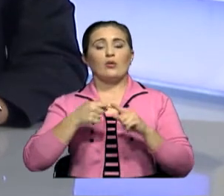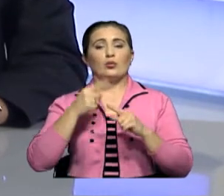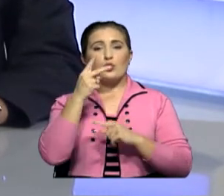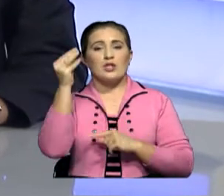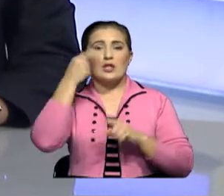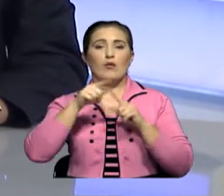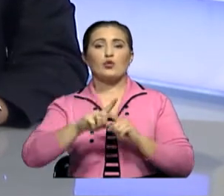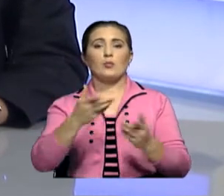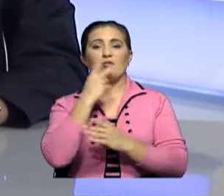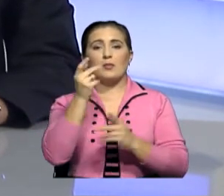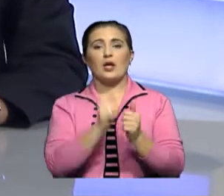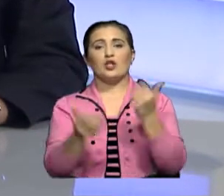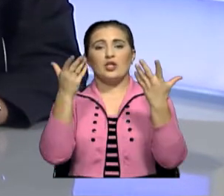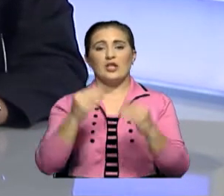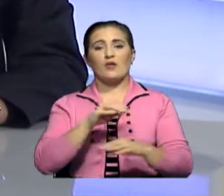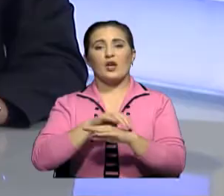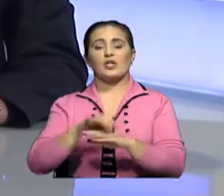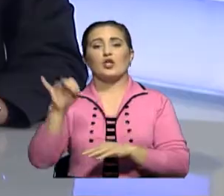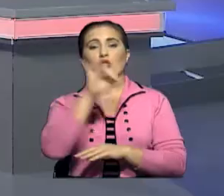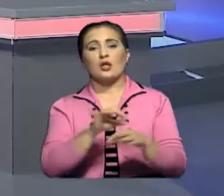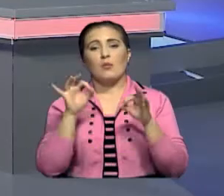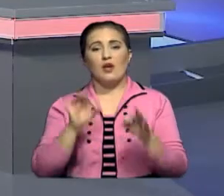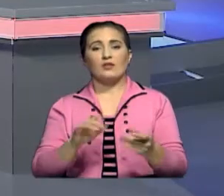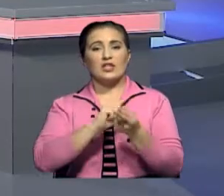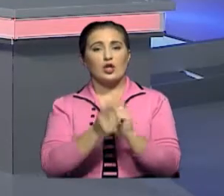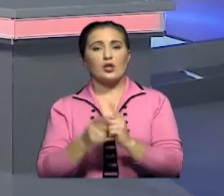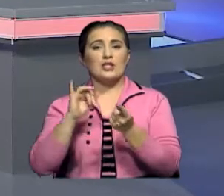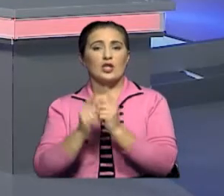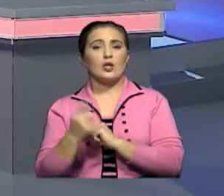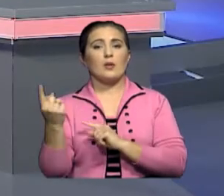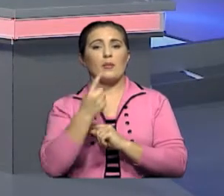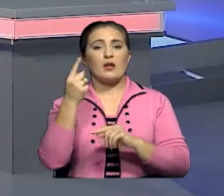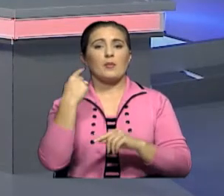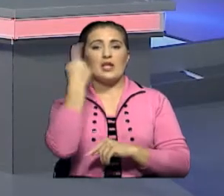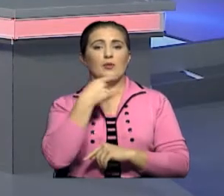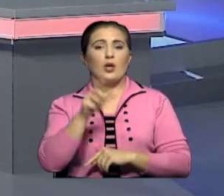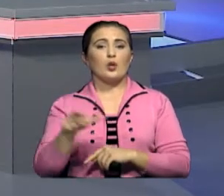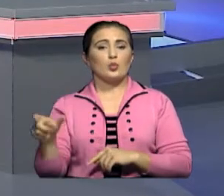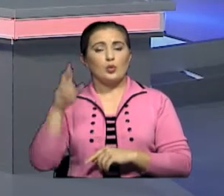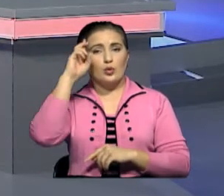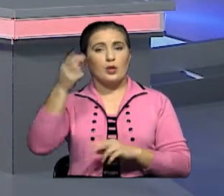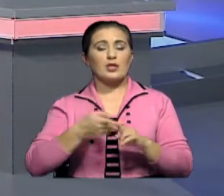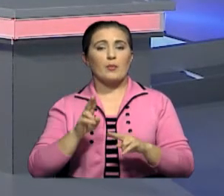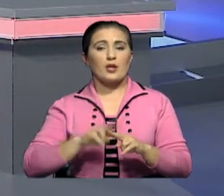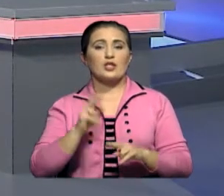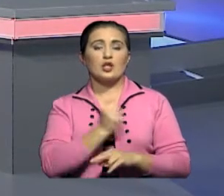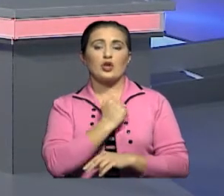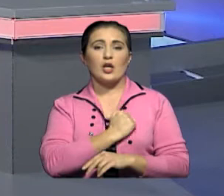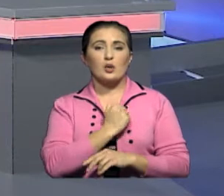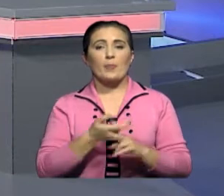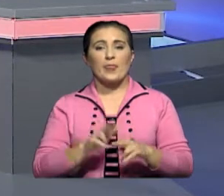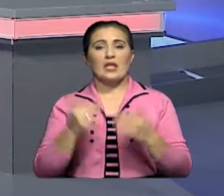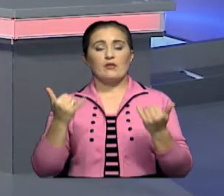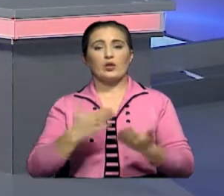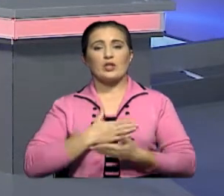мы видим как каждый день факты исторической правды искажаются искажаются первыми лицами государства и к сожалению это сегодня